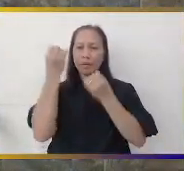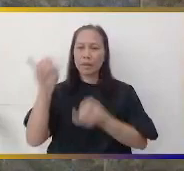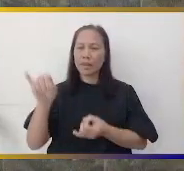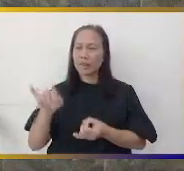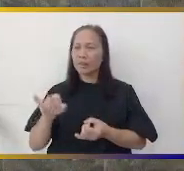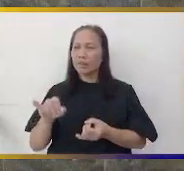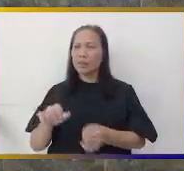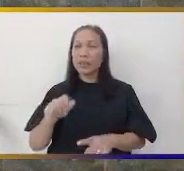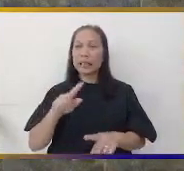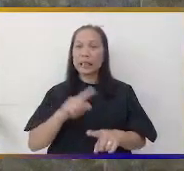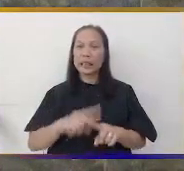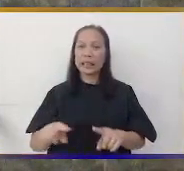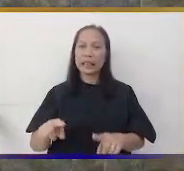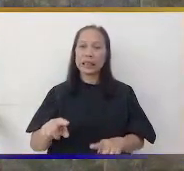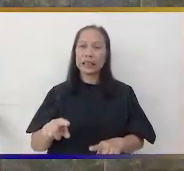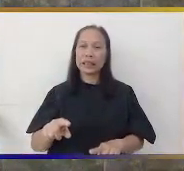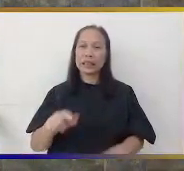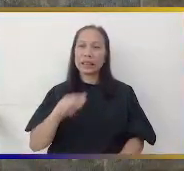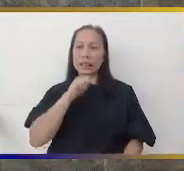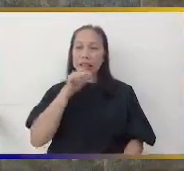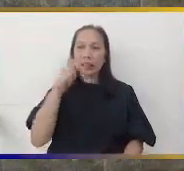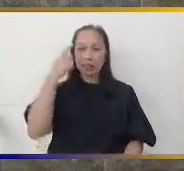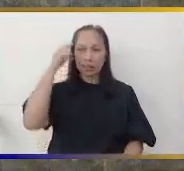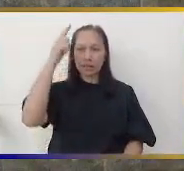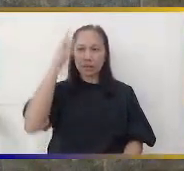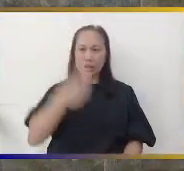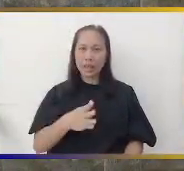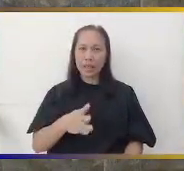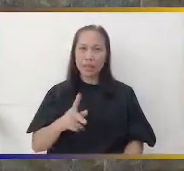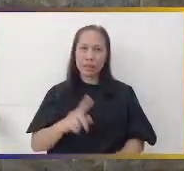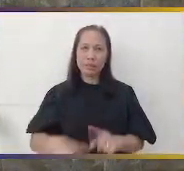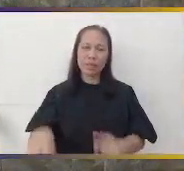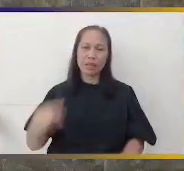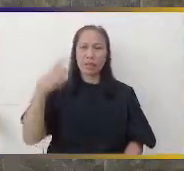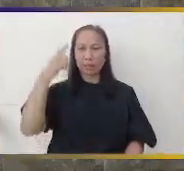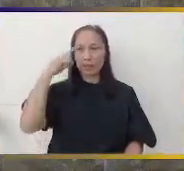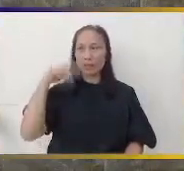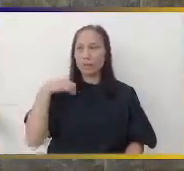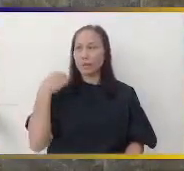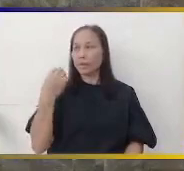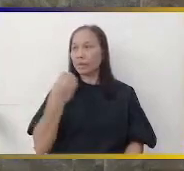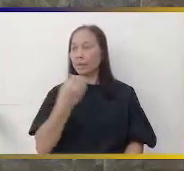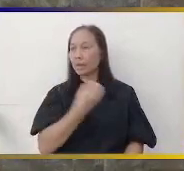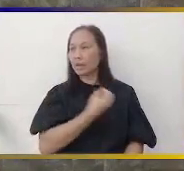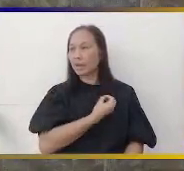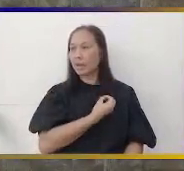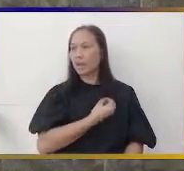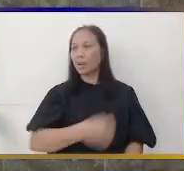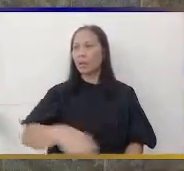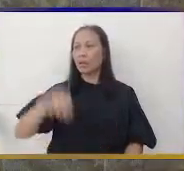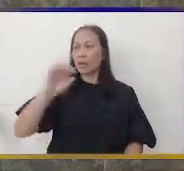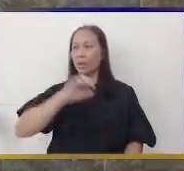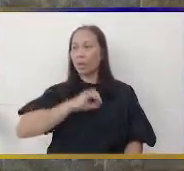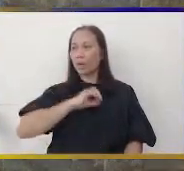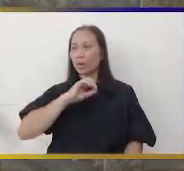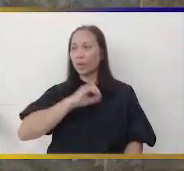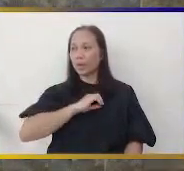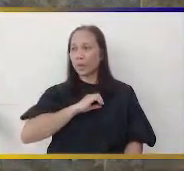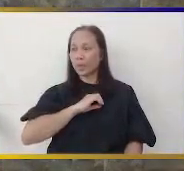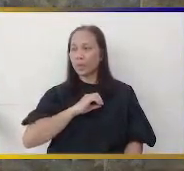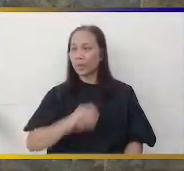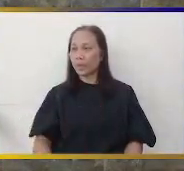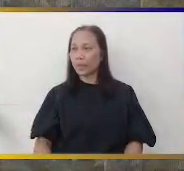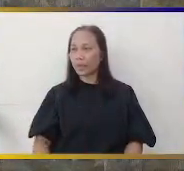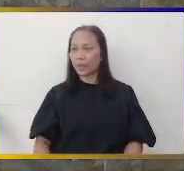us you see like I said our money doesn't have any value to God but